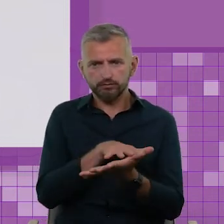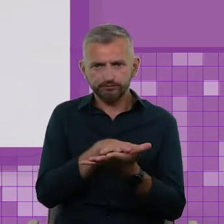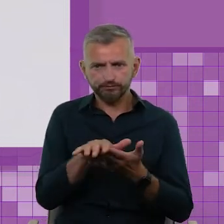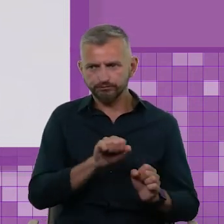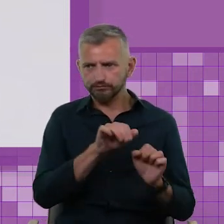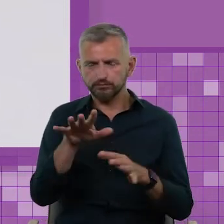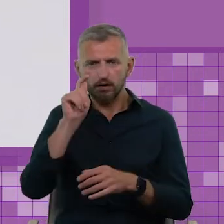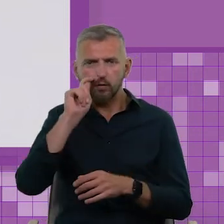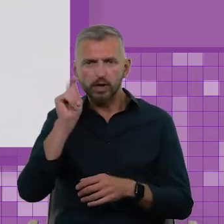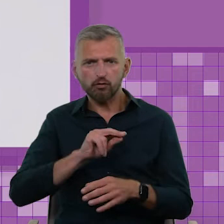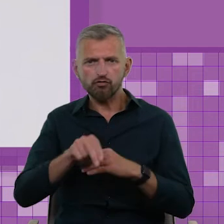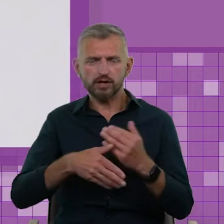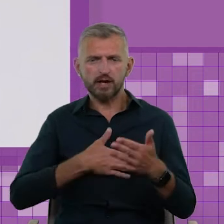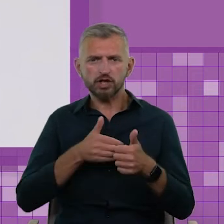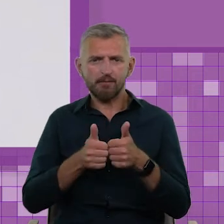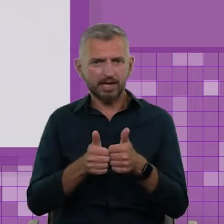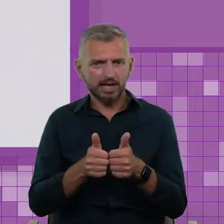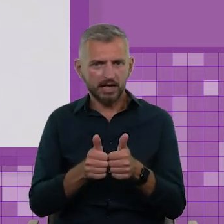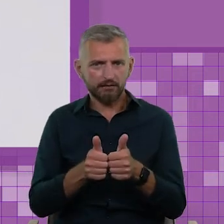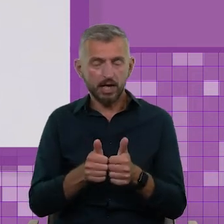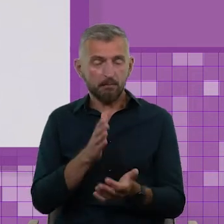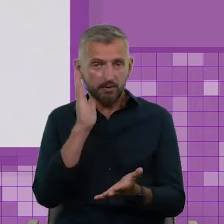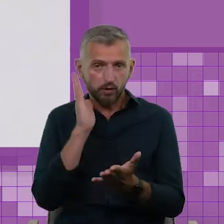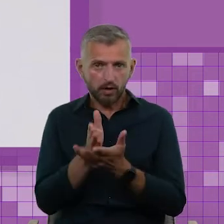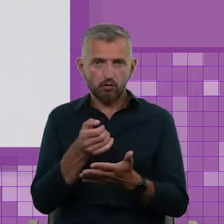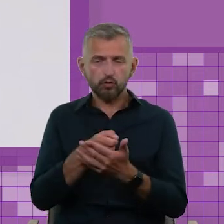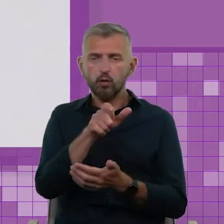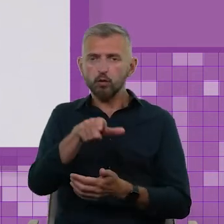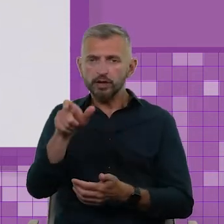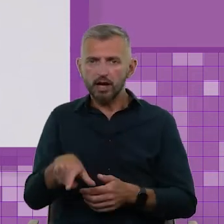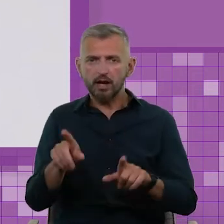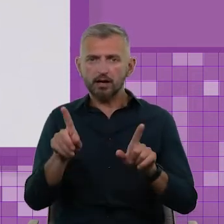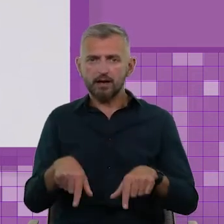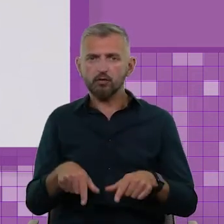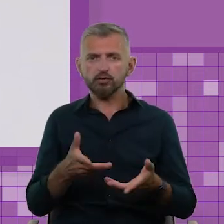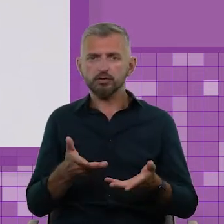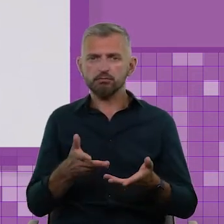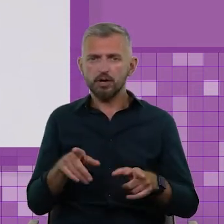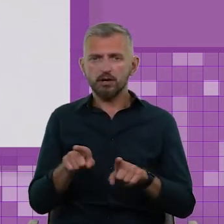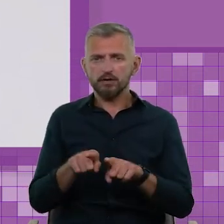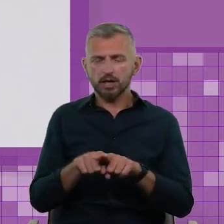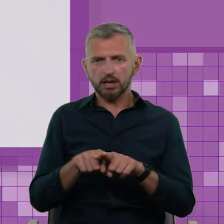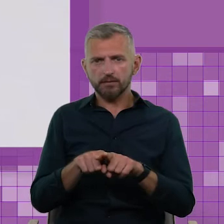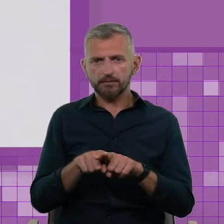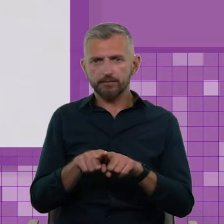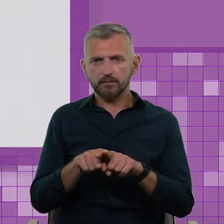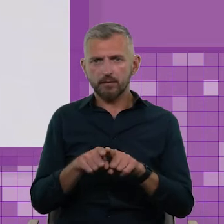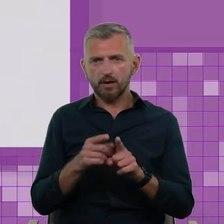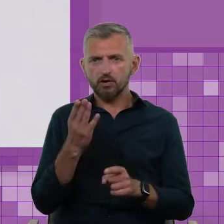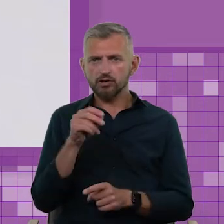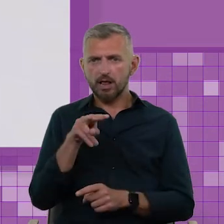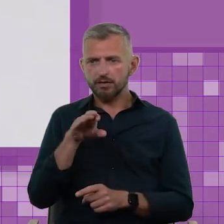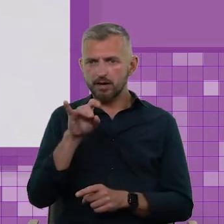до України через наших партнерів, безпосередньо до людей, а також в такі шелтери